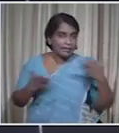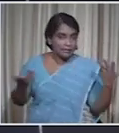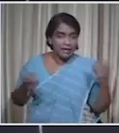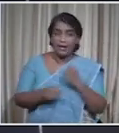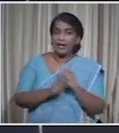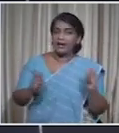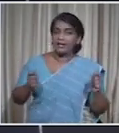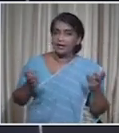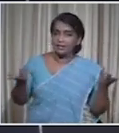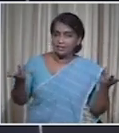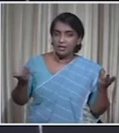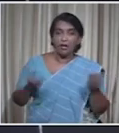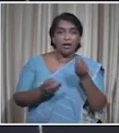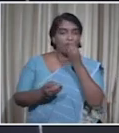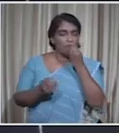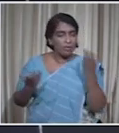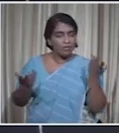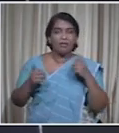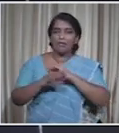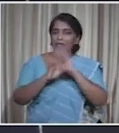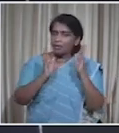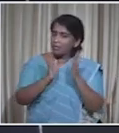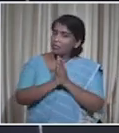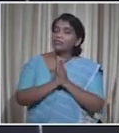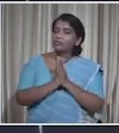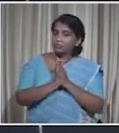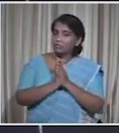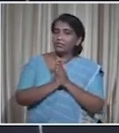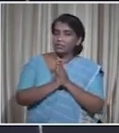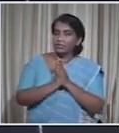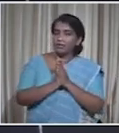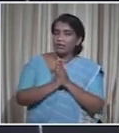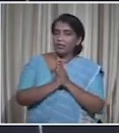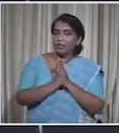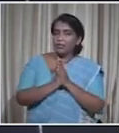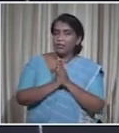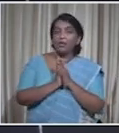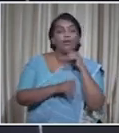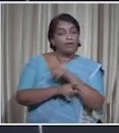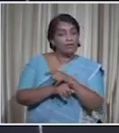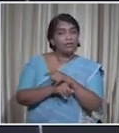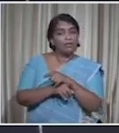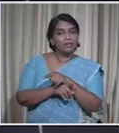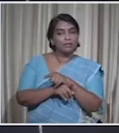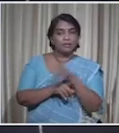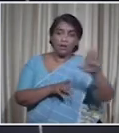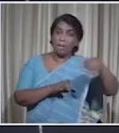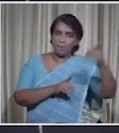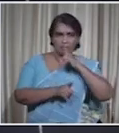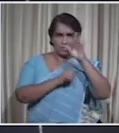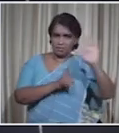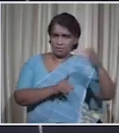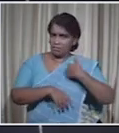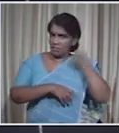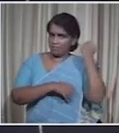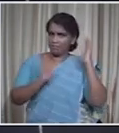ගෑස් නැහැ ආර නැහැ ඒ හරි ඒකට ඒ හරි ඒකට ඔබතුමා පස්සේ කතා කරන්න මම මගේ